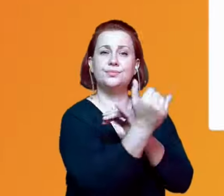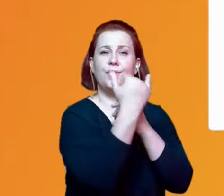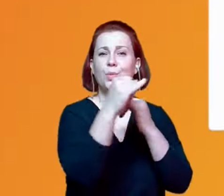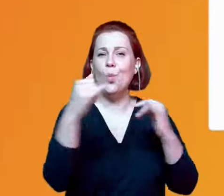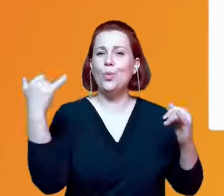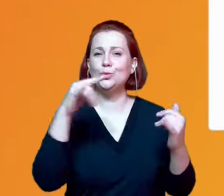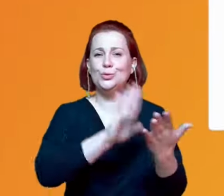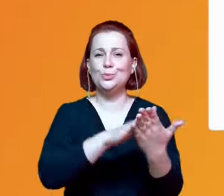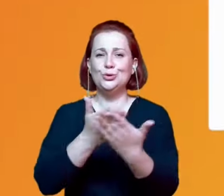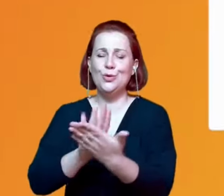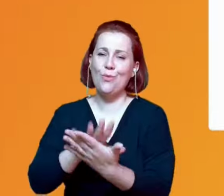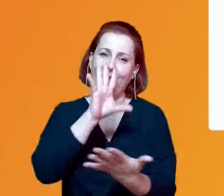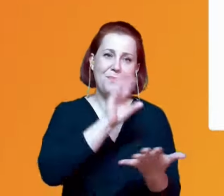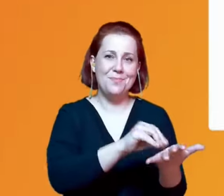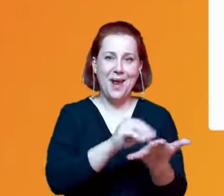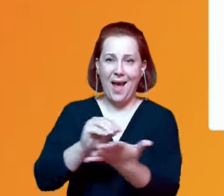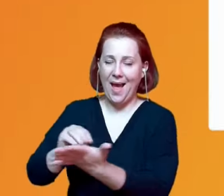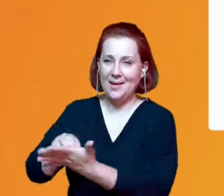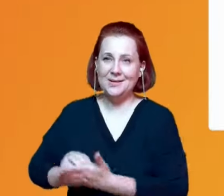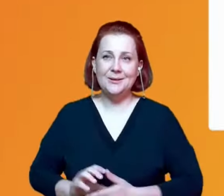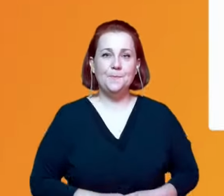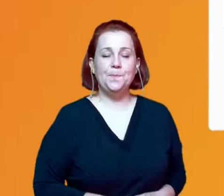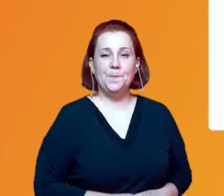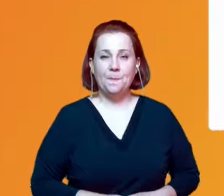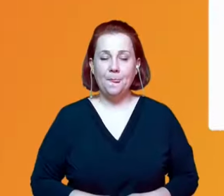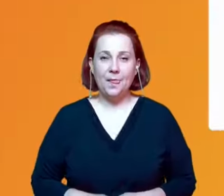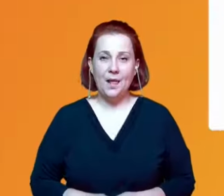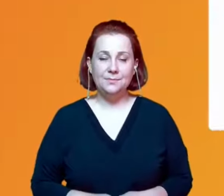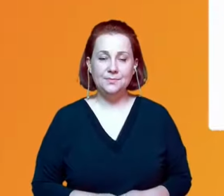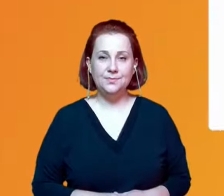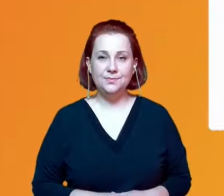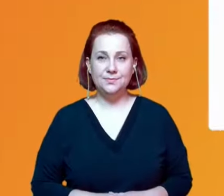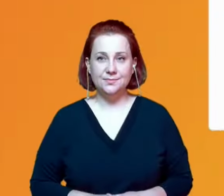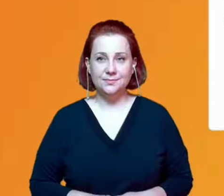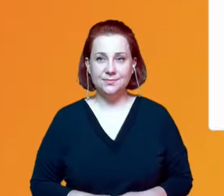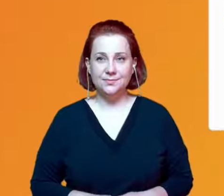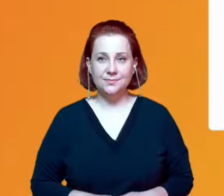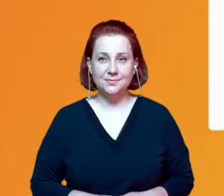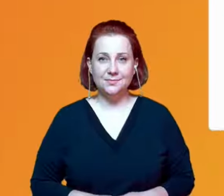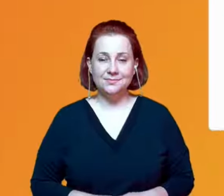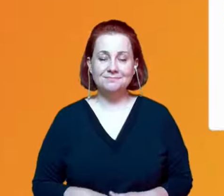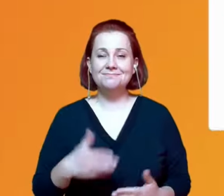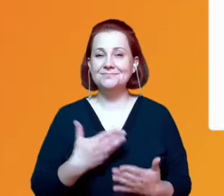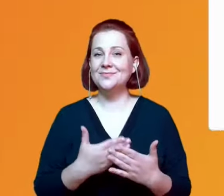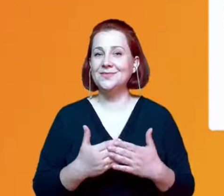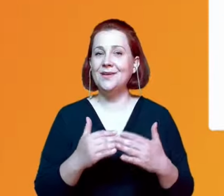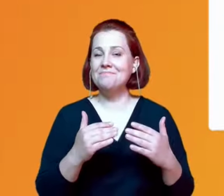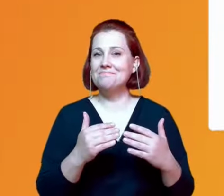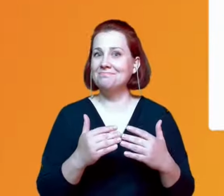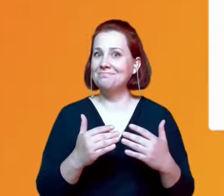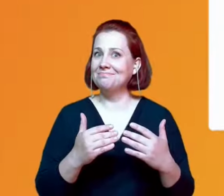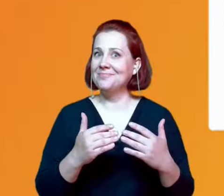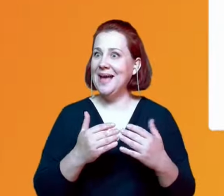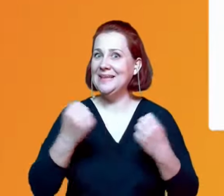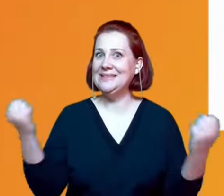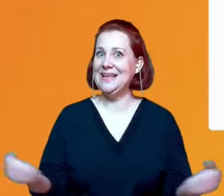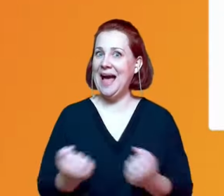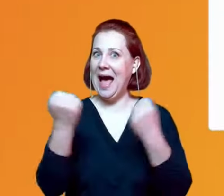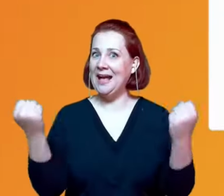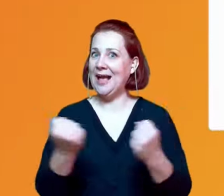praktyk. Muszę powiedzieć, że ten poziom zaangażowania zdecydowanie wzrósł